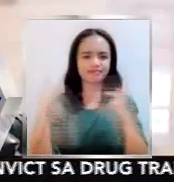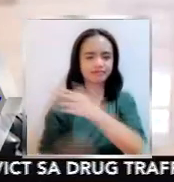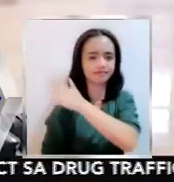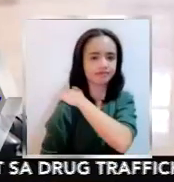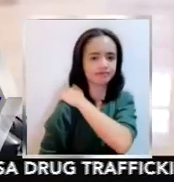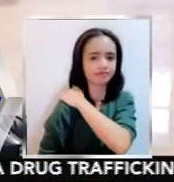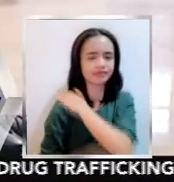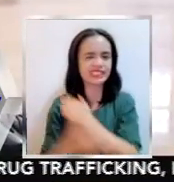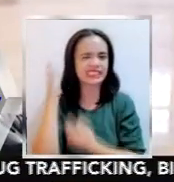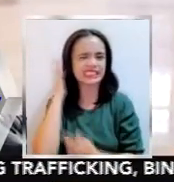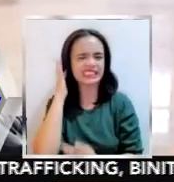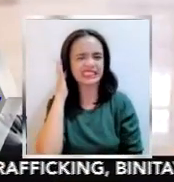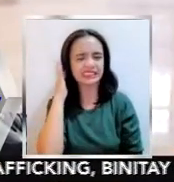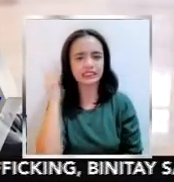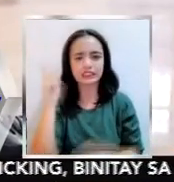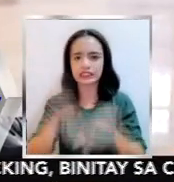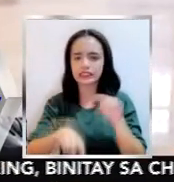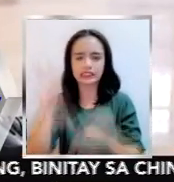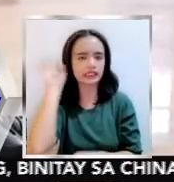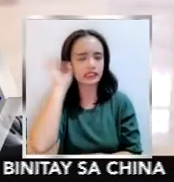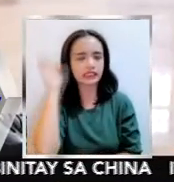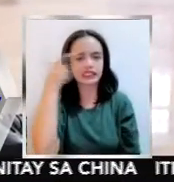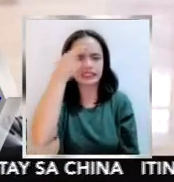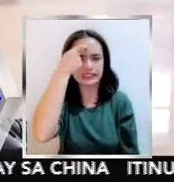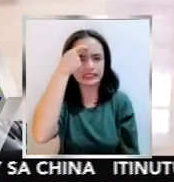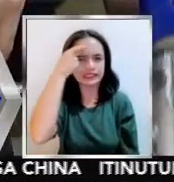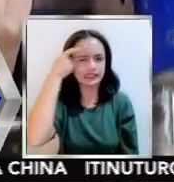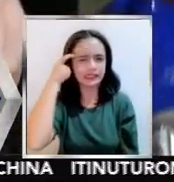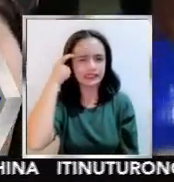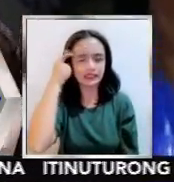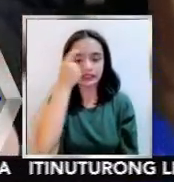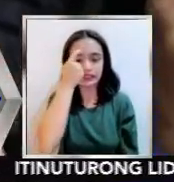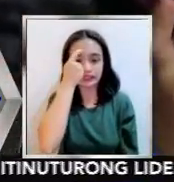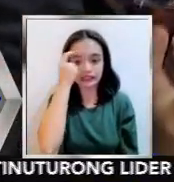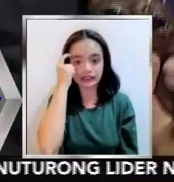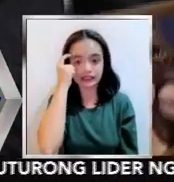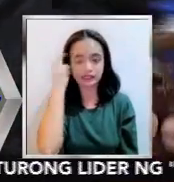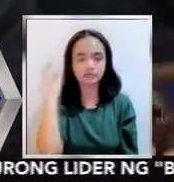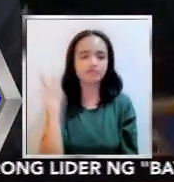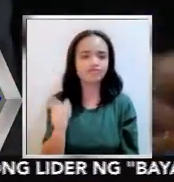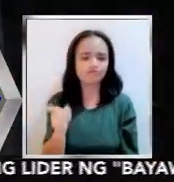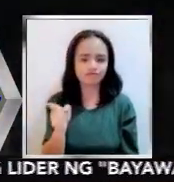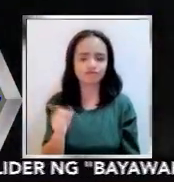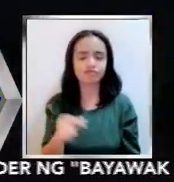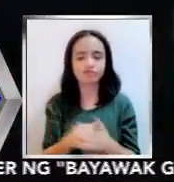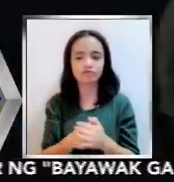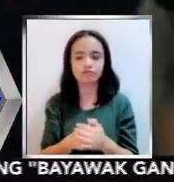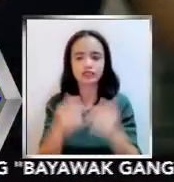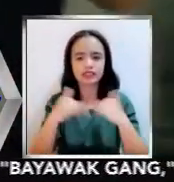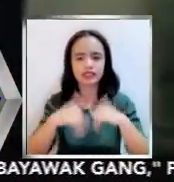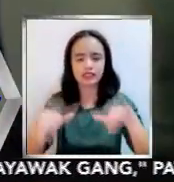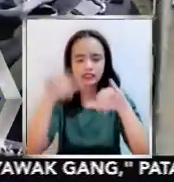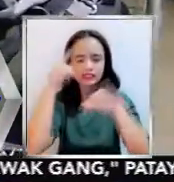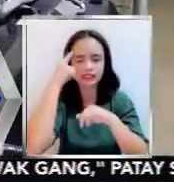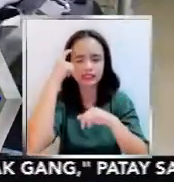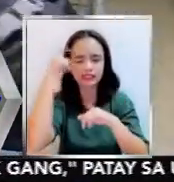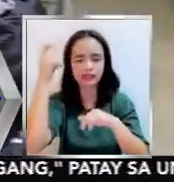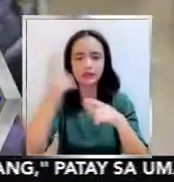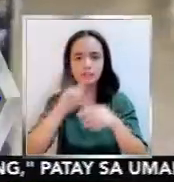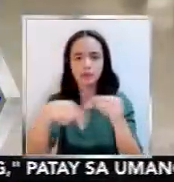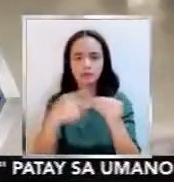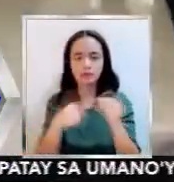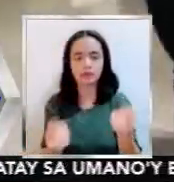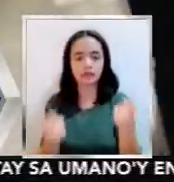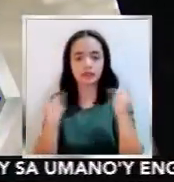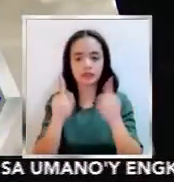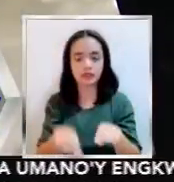tenga. Trauma ang inabot ni Second Officer Giovanni Perez na napapanaginipan pa rin ang nangyari. Ipapa-medical